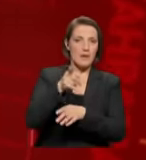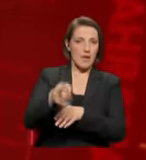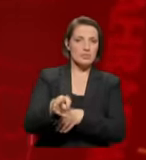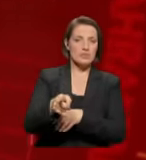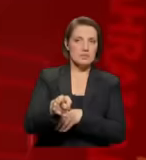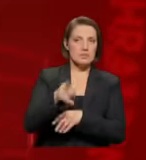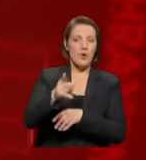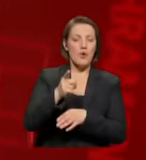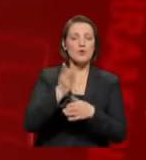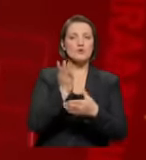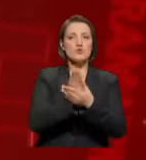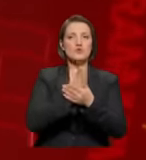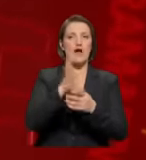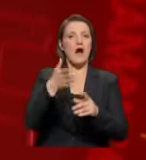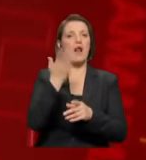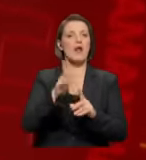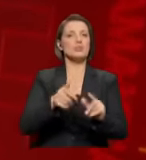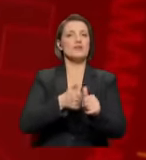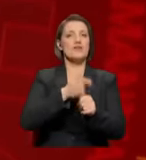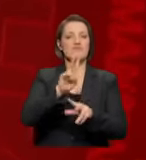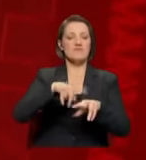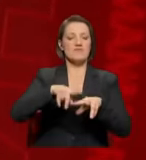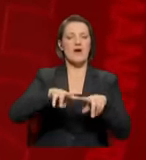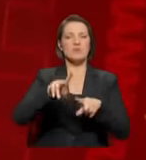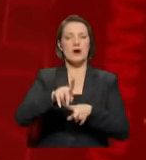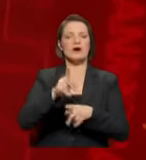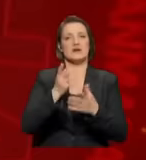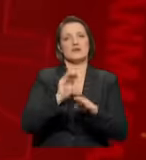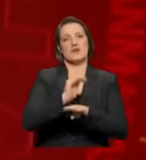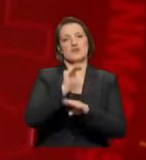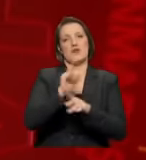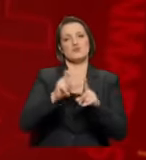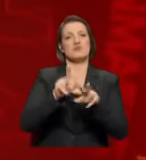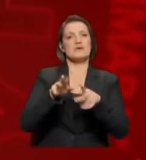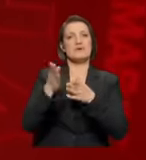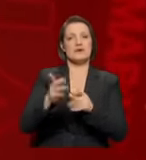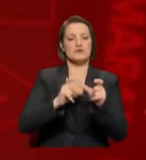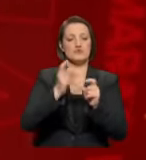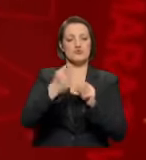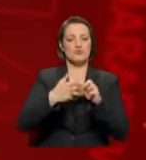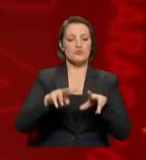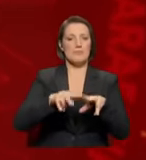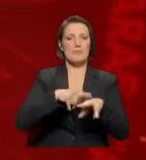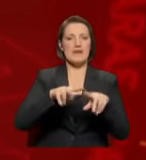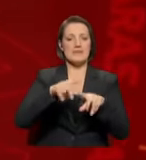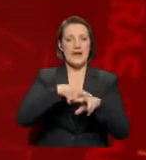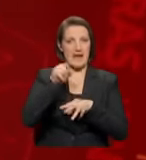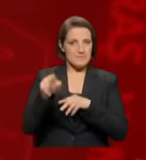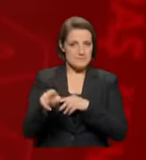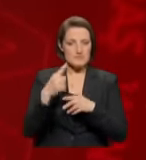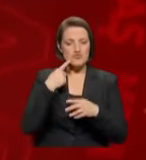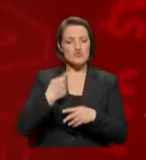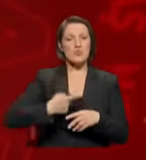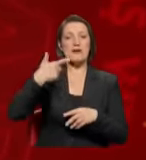dosya Danıştay'daymış hala. Van'da yaşanan garabet durum gibi bu da. Sürmene'ye gelince